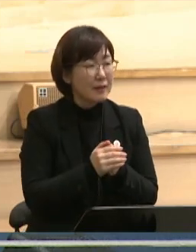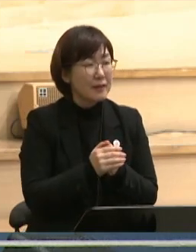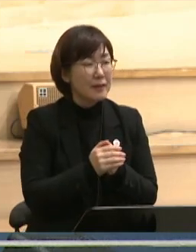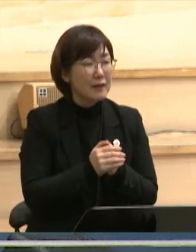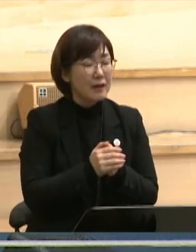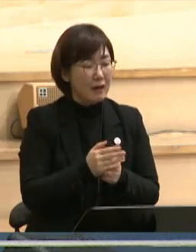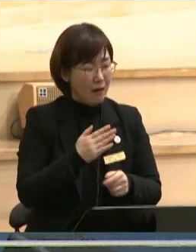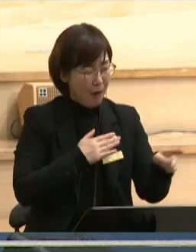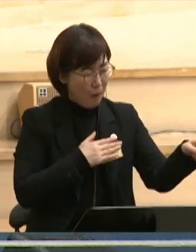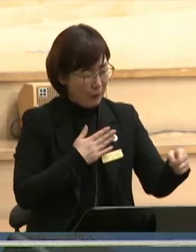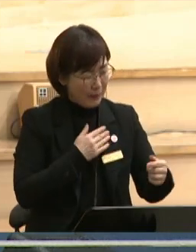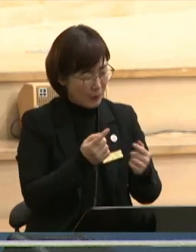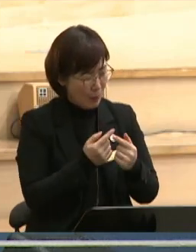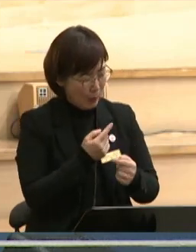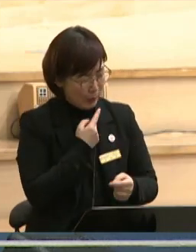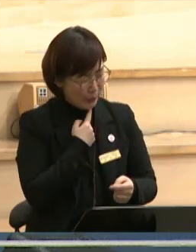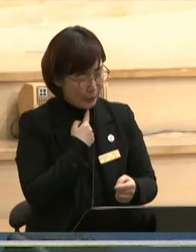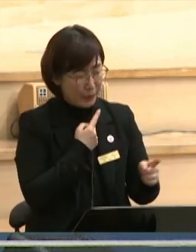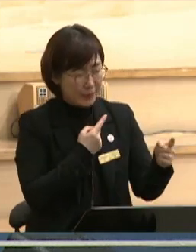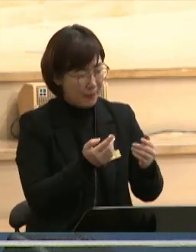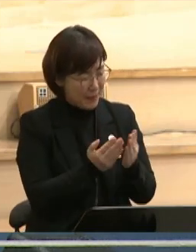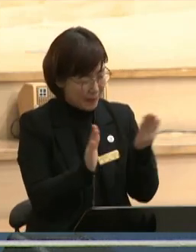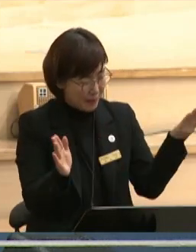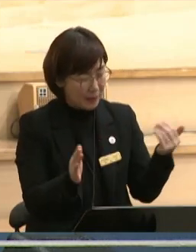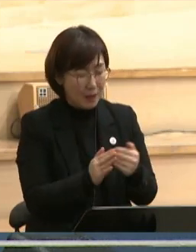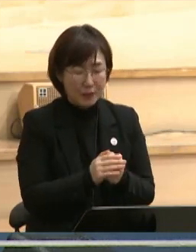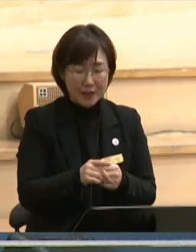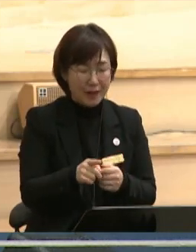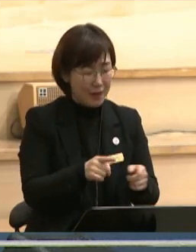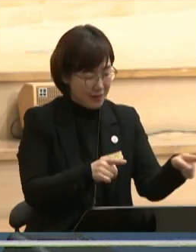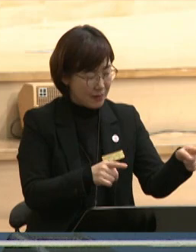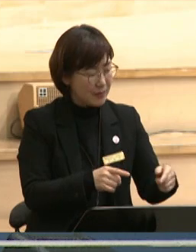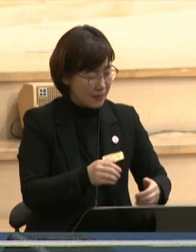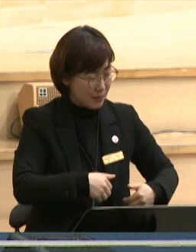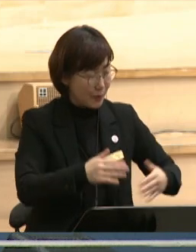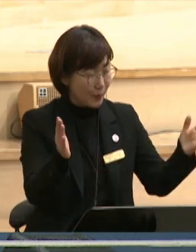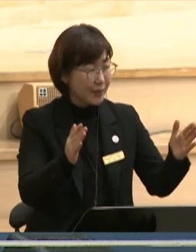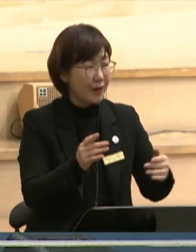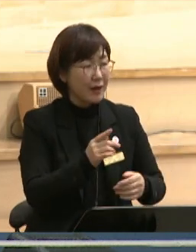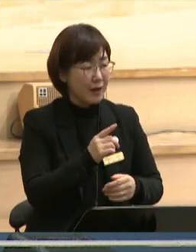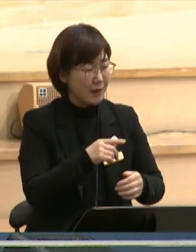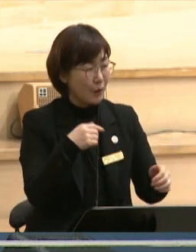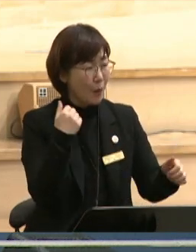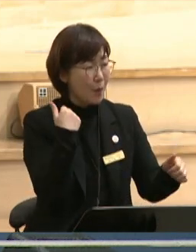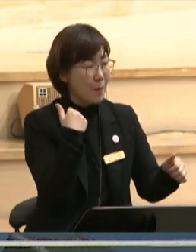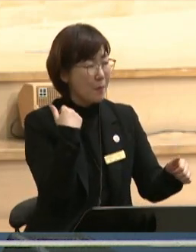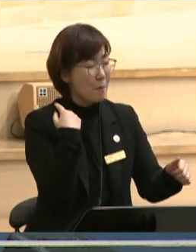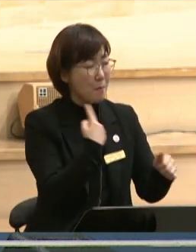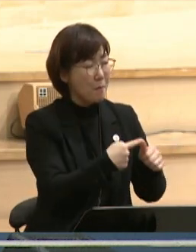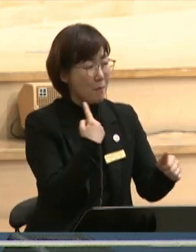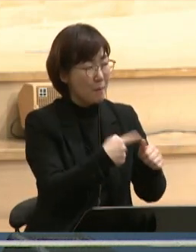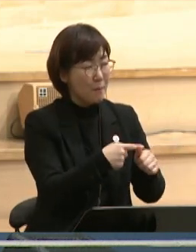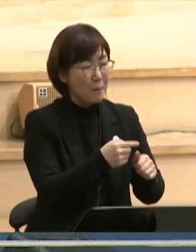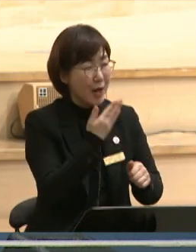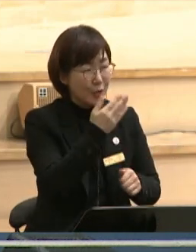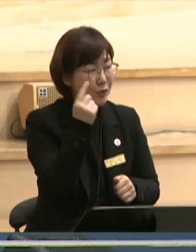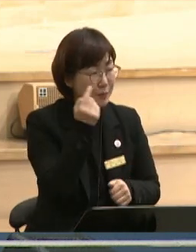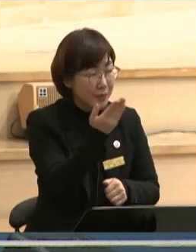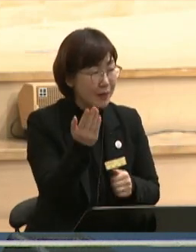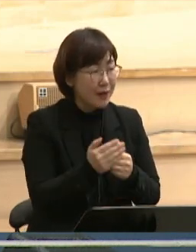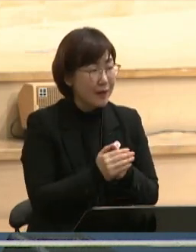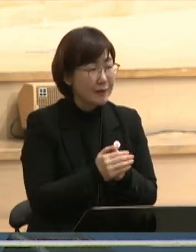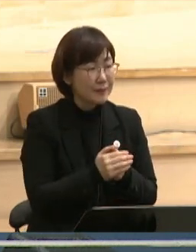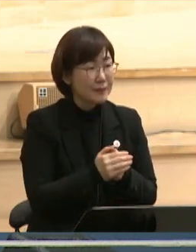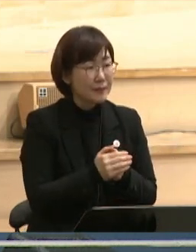나랑 좀 안 맞다고 옆에 있는 질체를 쓸데없다 할 수 있습니까 없습니까 없습니다